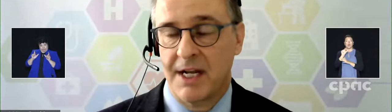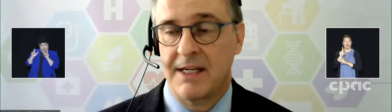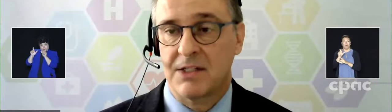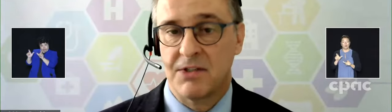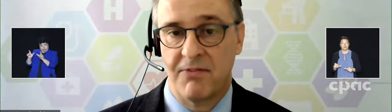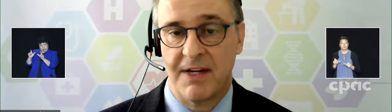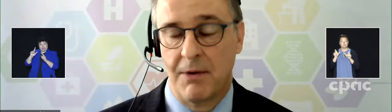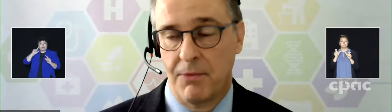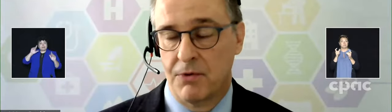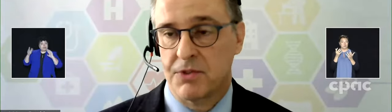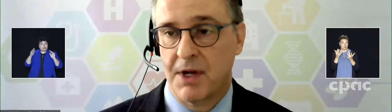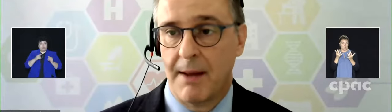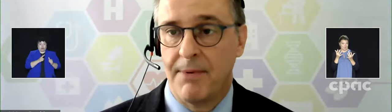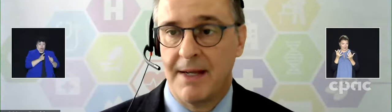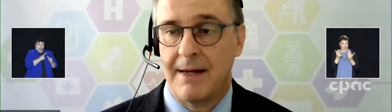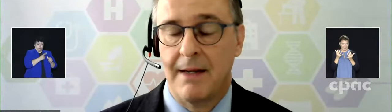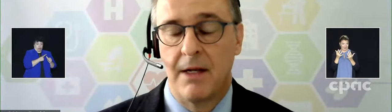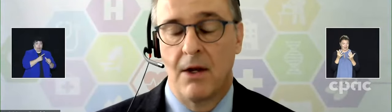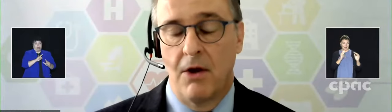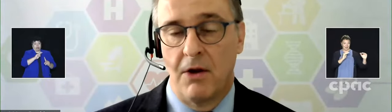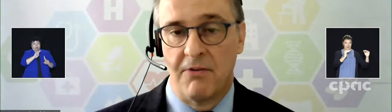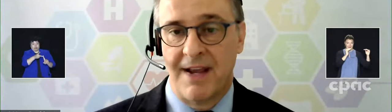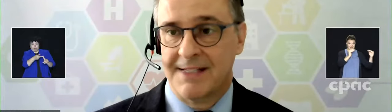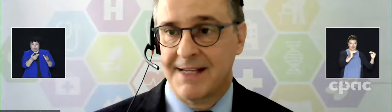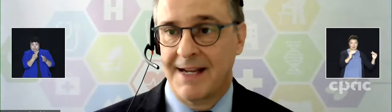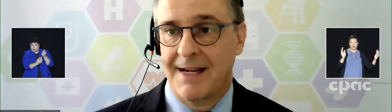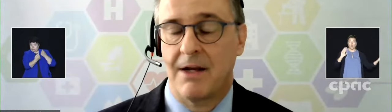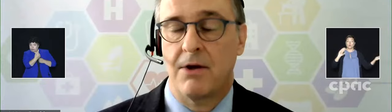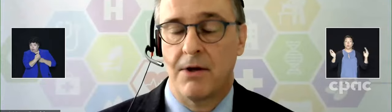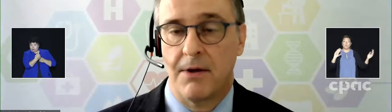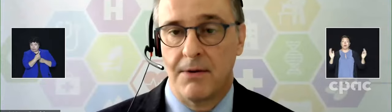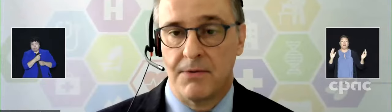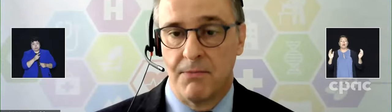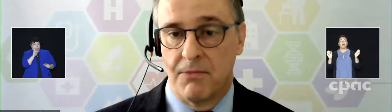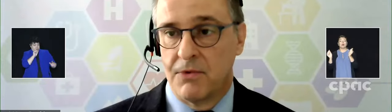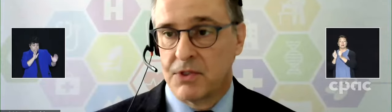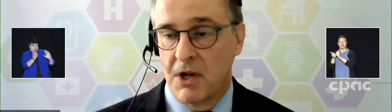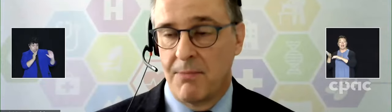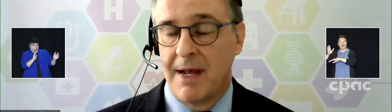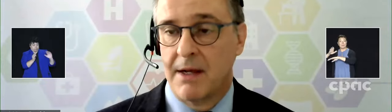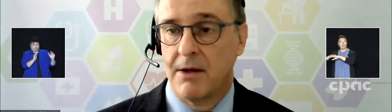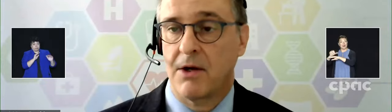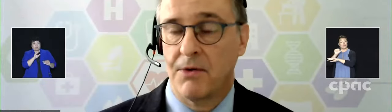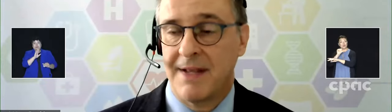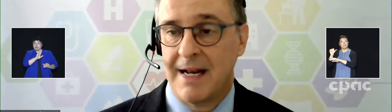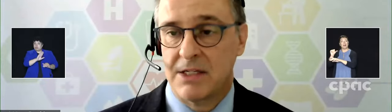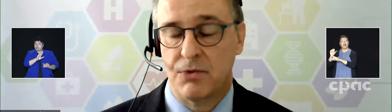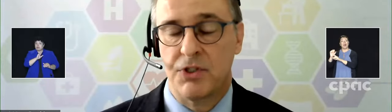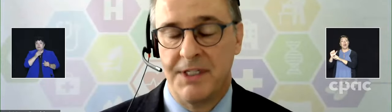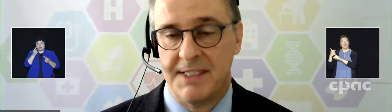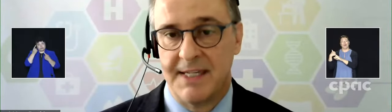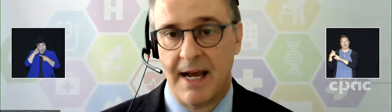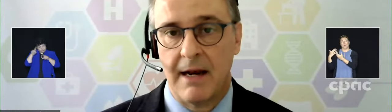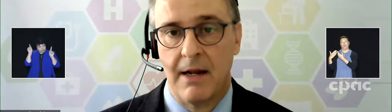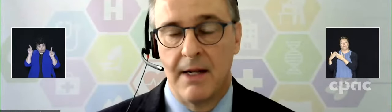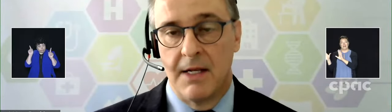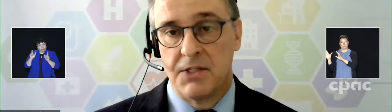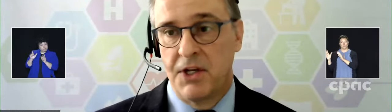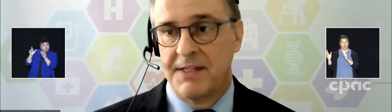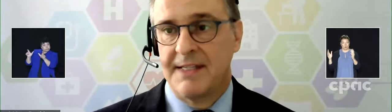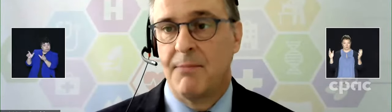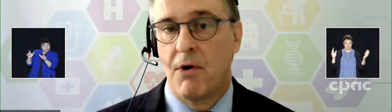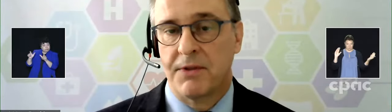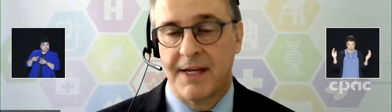gens qui recevaient comme dose de rappel le vaccin seulement contenant la souche initiale. Ce qui a été